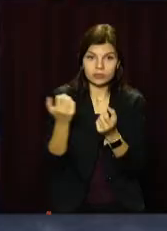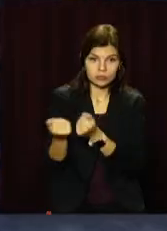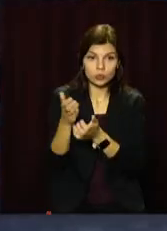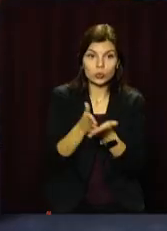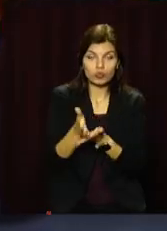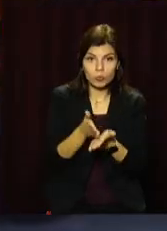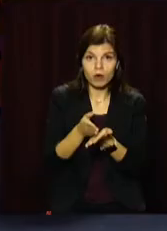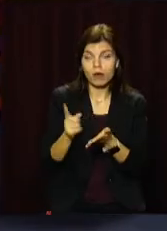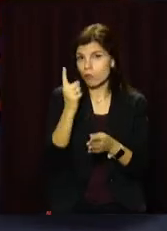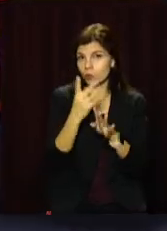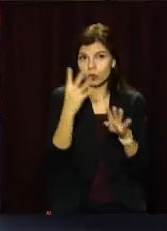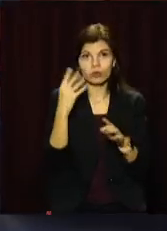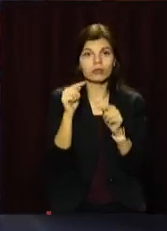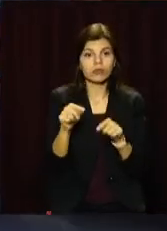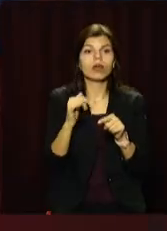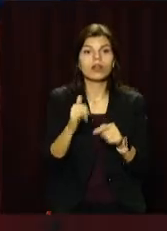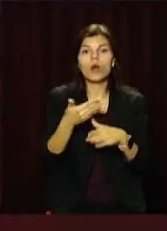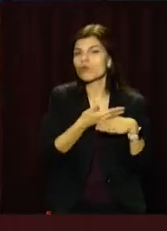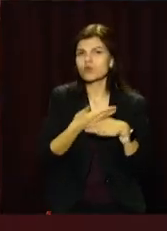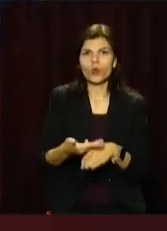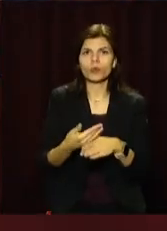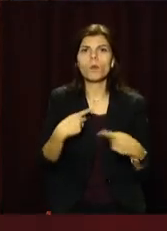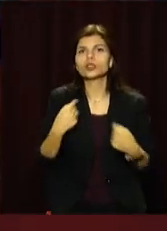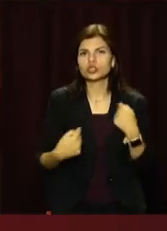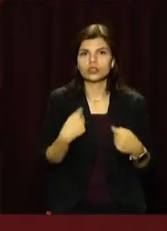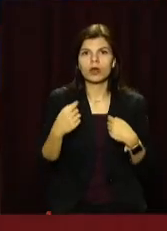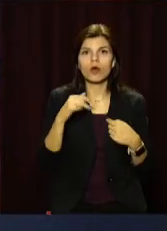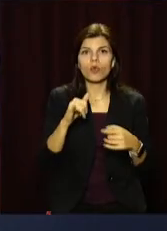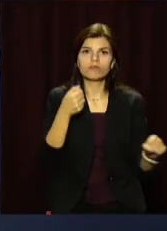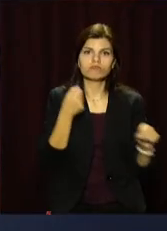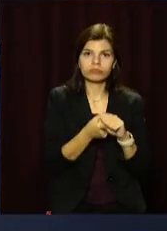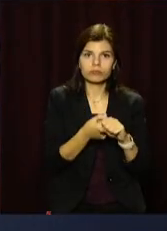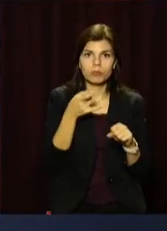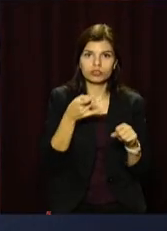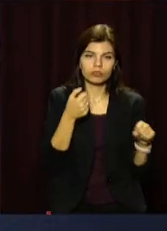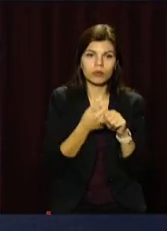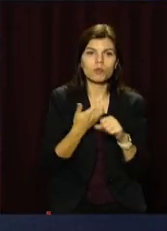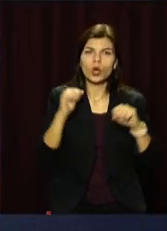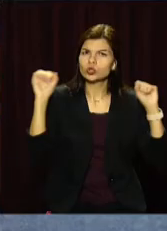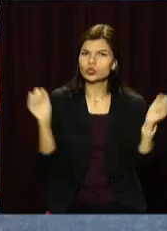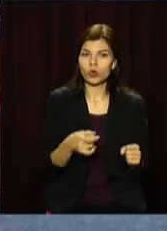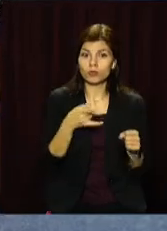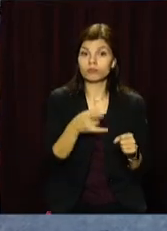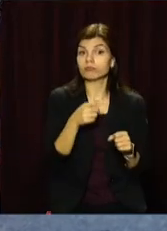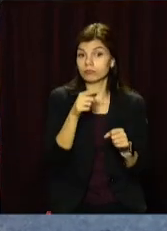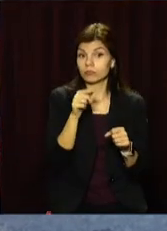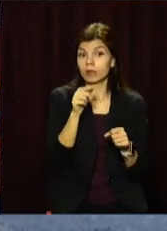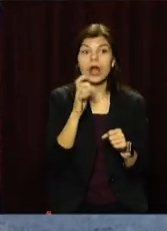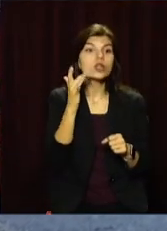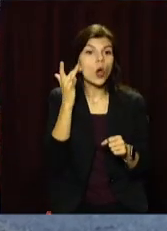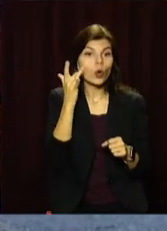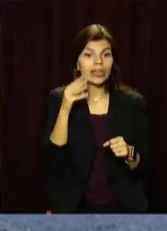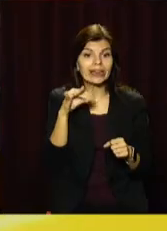кажуть, у першу чергу вони призначені для надання допомоги постраждалим у ДТП. Швидкісні автомобілі легкового